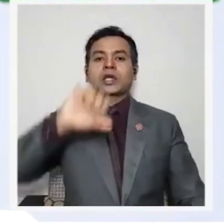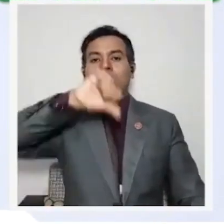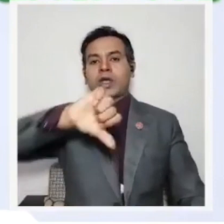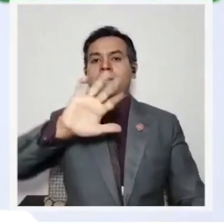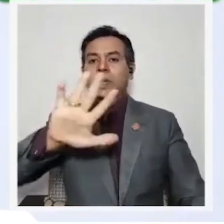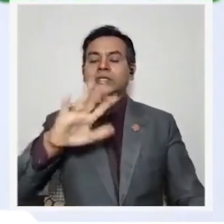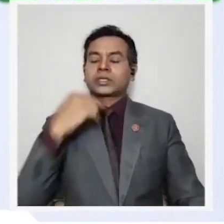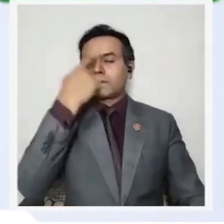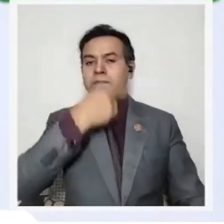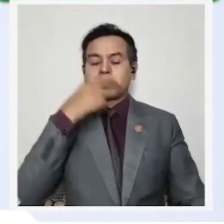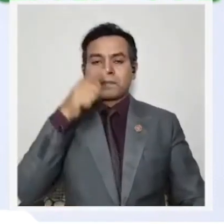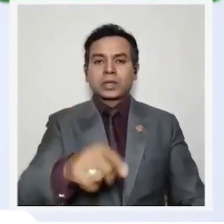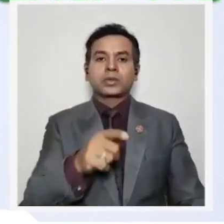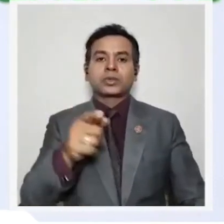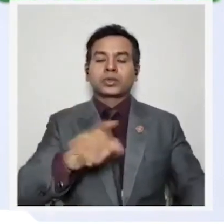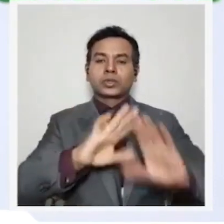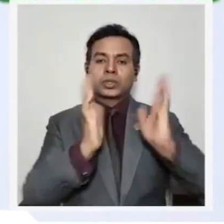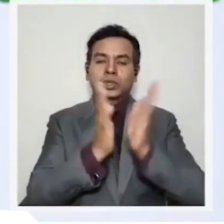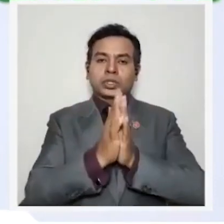5,581 জন এবং এ পর্যন্ত